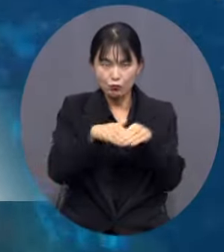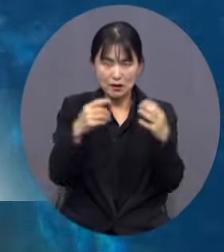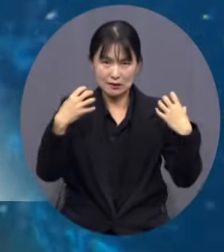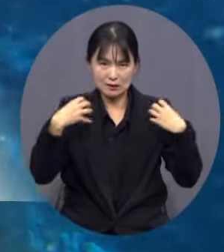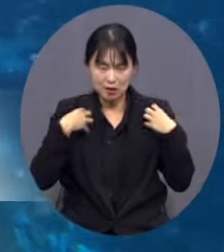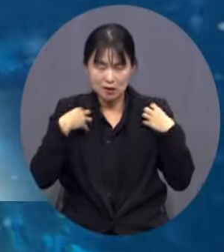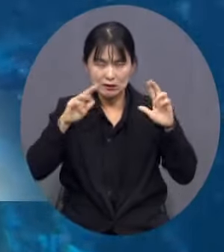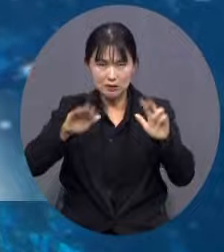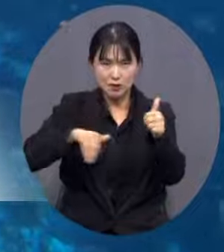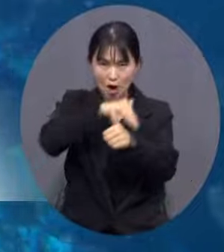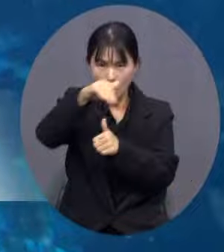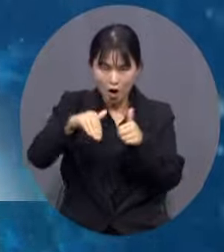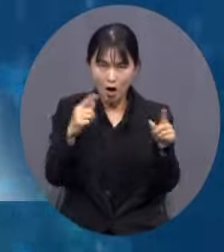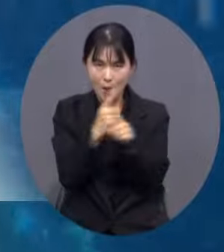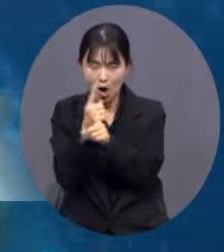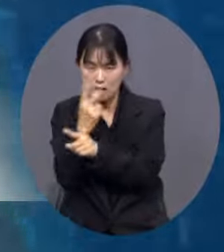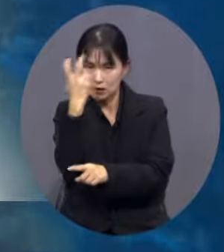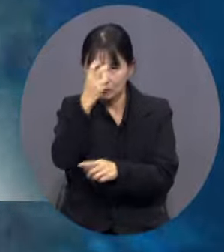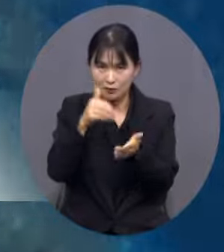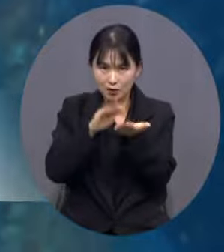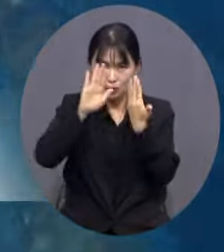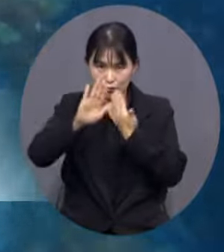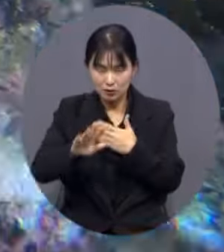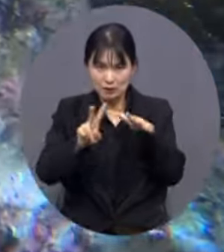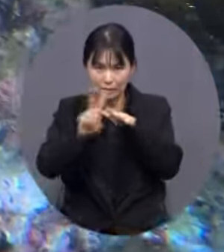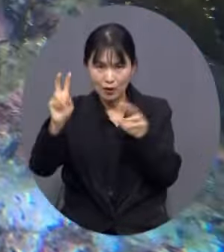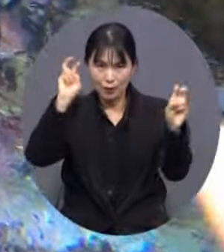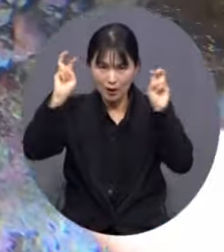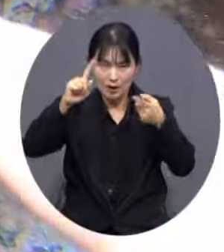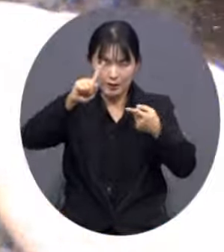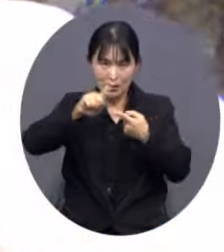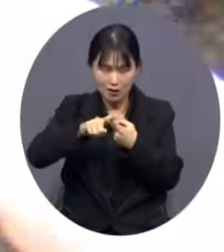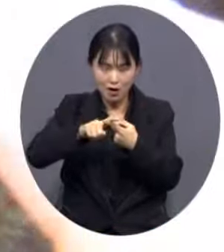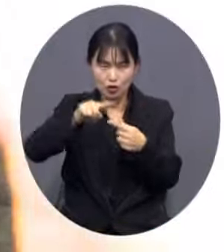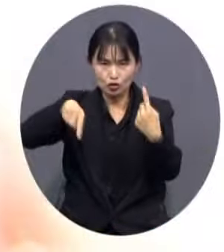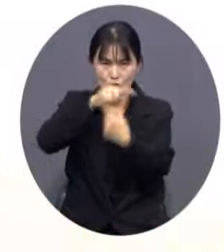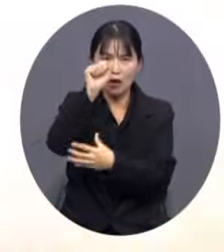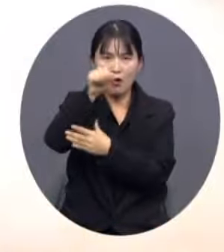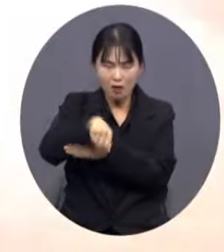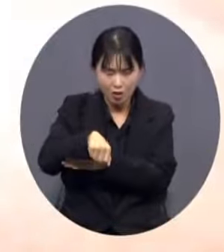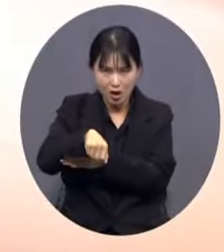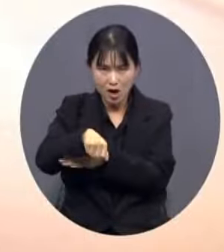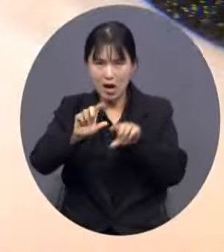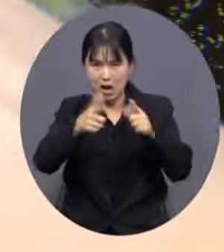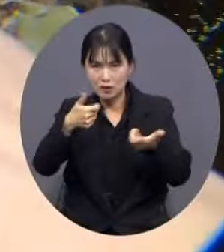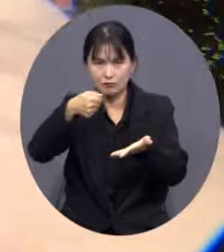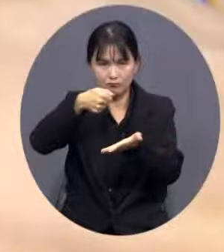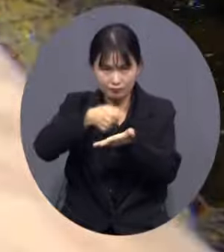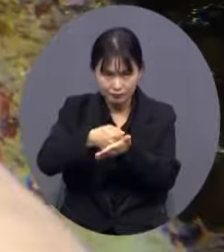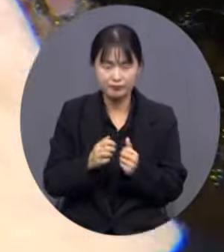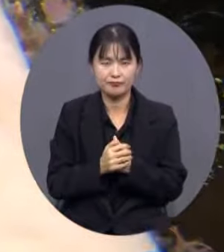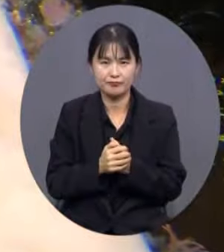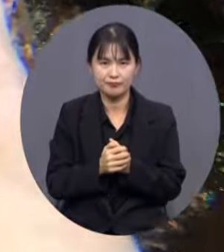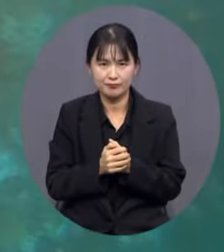문화재 현상 변경 심의를 진행해 해당 업체의 잠수함 운항을 허가하지 않기로 결정했습니다.